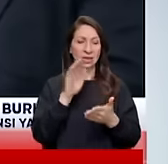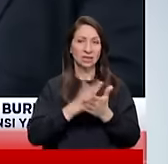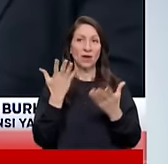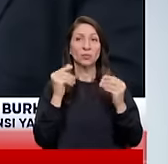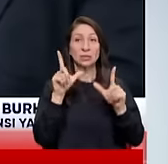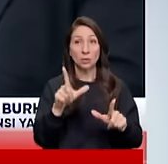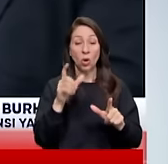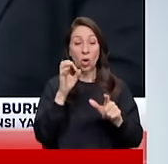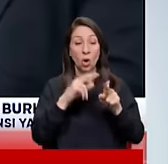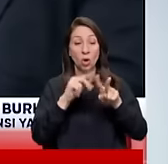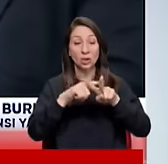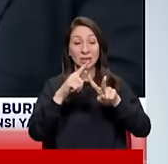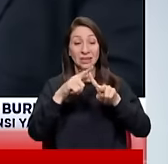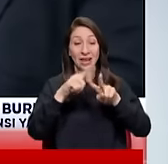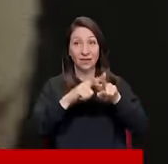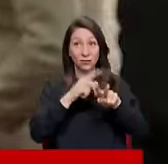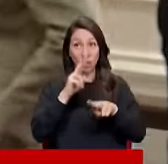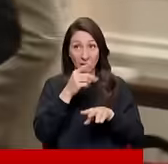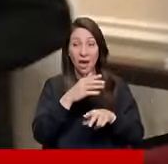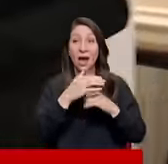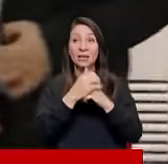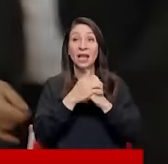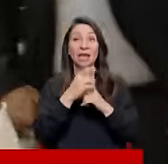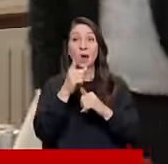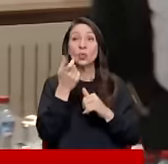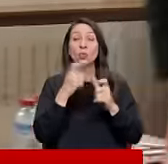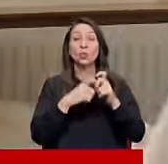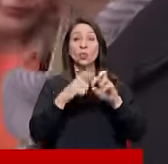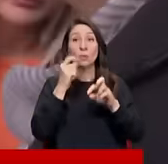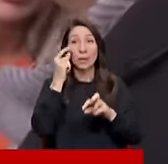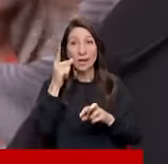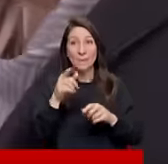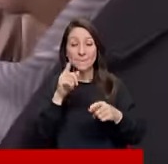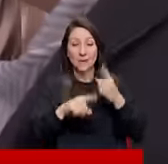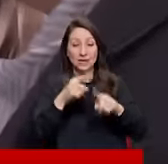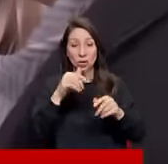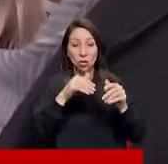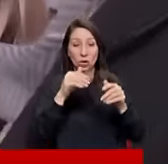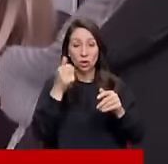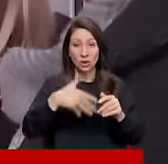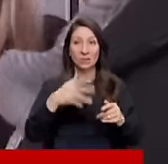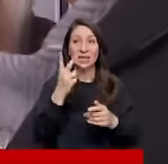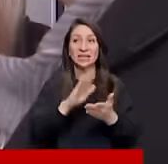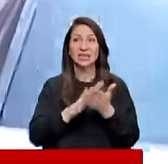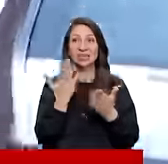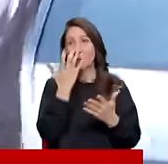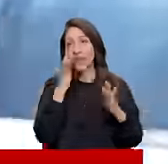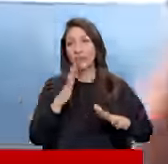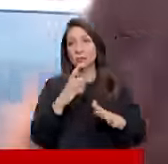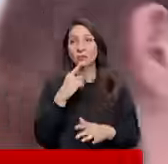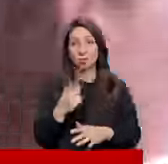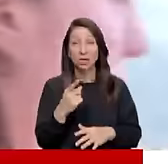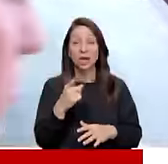bekliyorum. Sayın Oktay Vural ve Kürşat Zorlu'nun da. Antalya Milletvekili Uğur Poyraz, parti yönetiminden iki ismin daha istifasını beklediğini